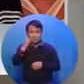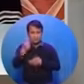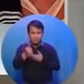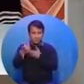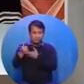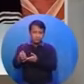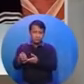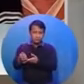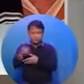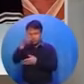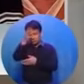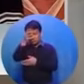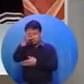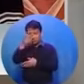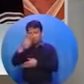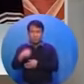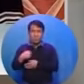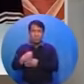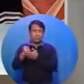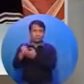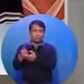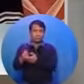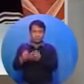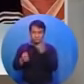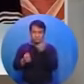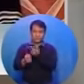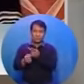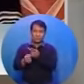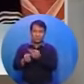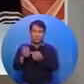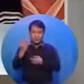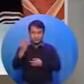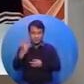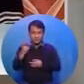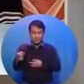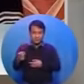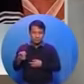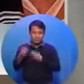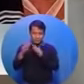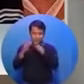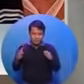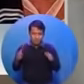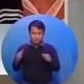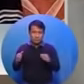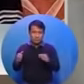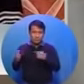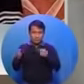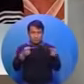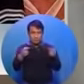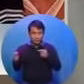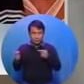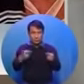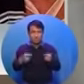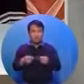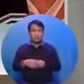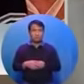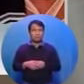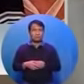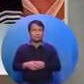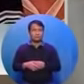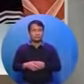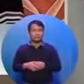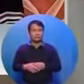po dun sa papa ko. Yun po yung nakikita kong dahilan at saka syempre yung sa bahay po na pinag-aawayan po nila. Ayun, oo,